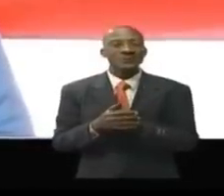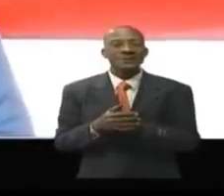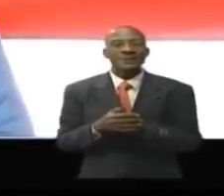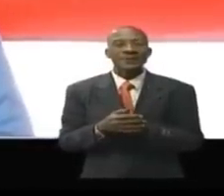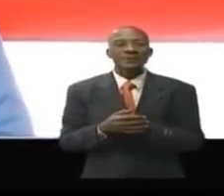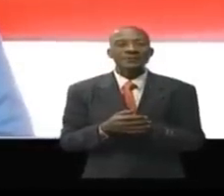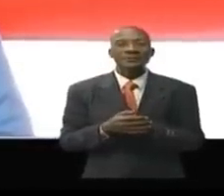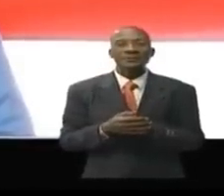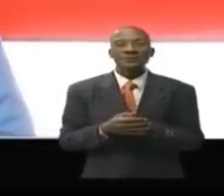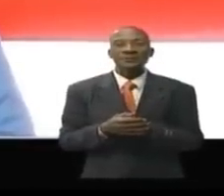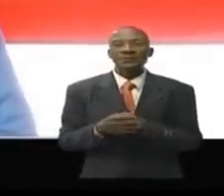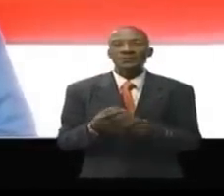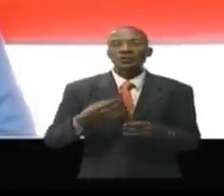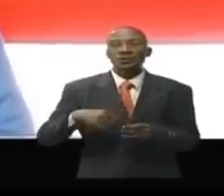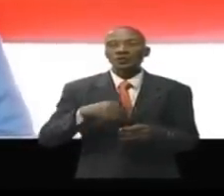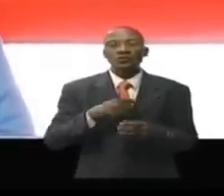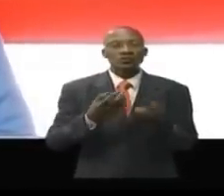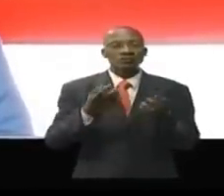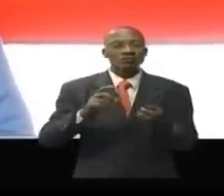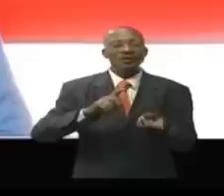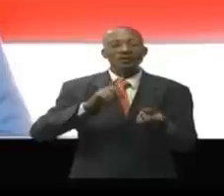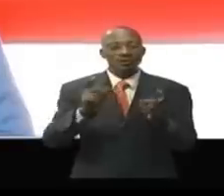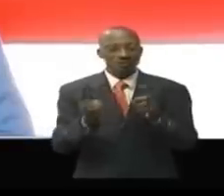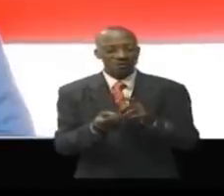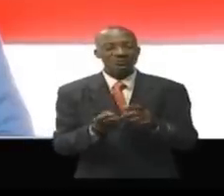sommes aujourd'hui, voilà.